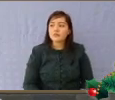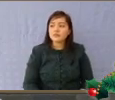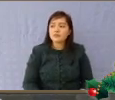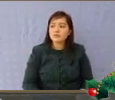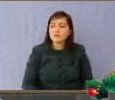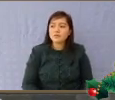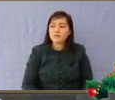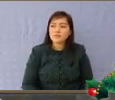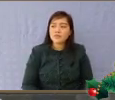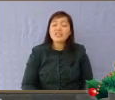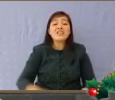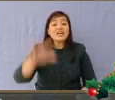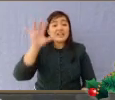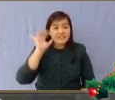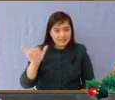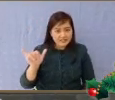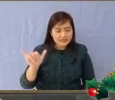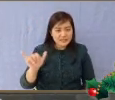dapat matakot.